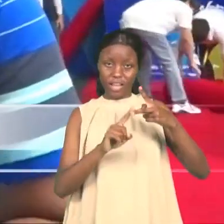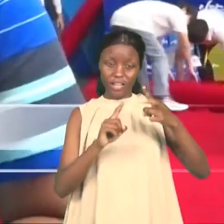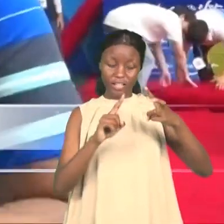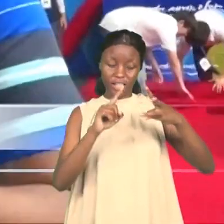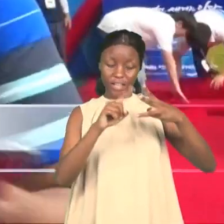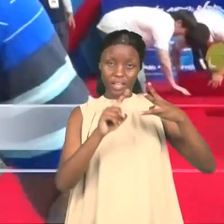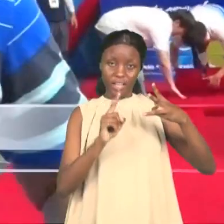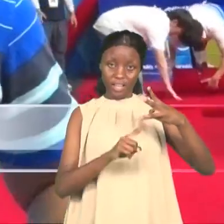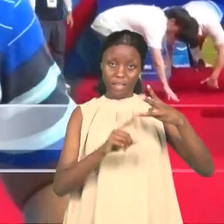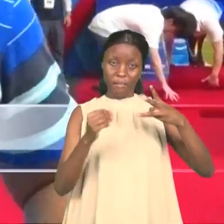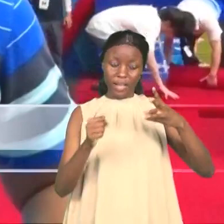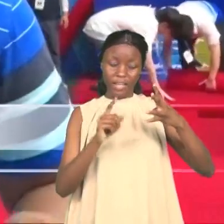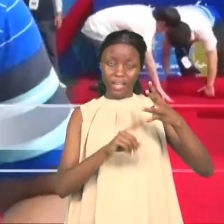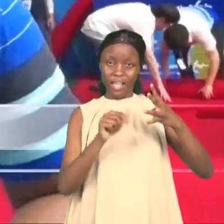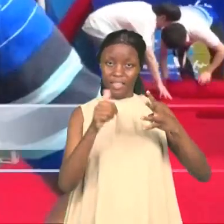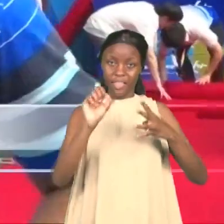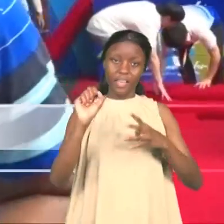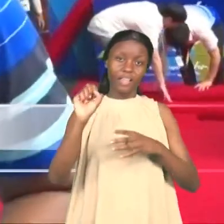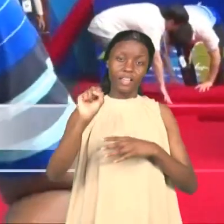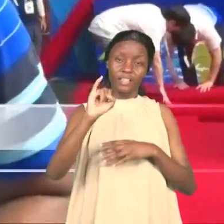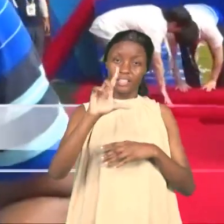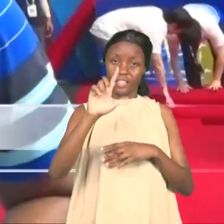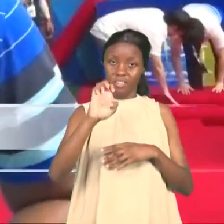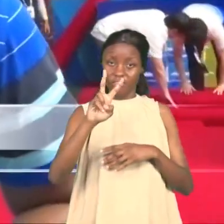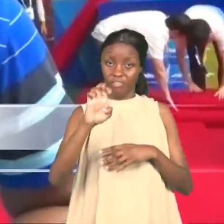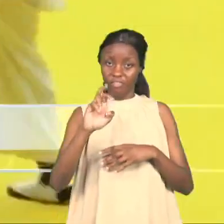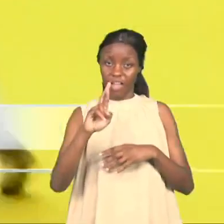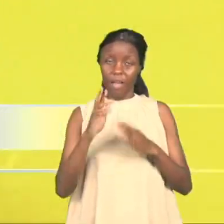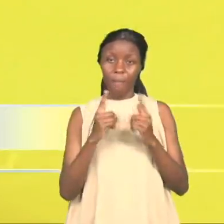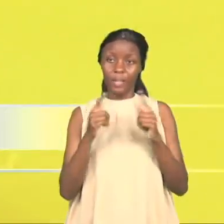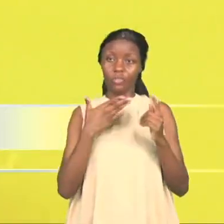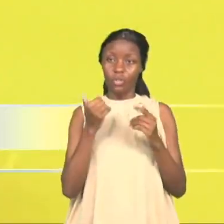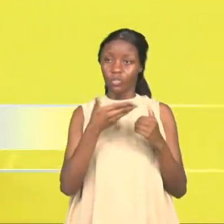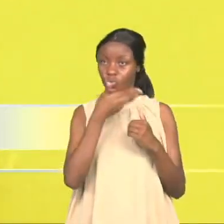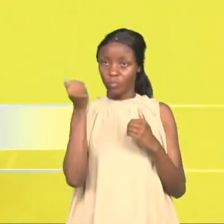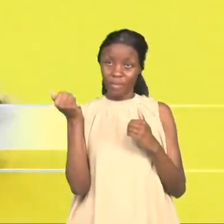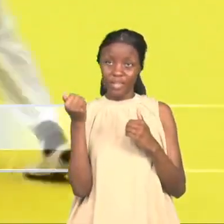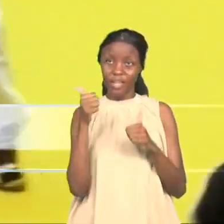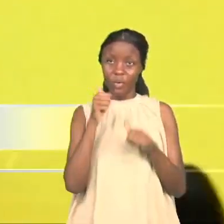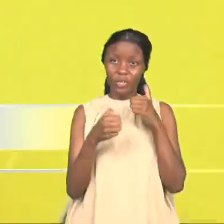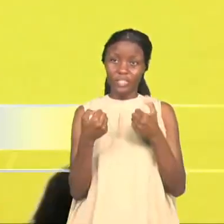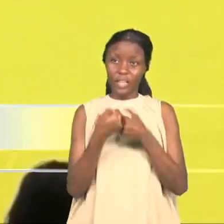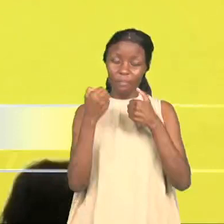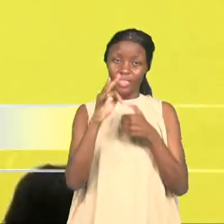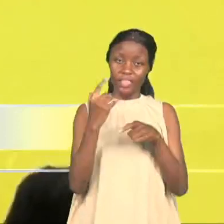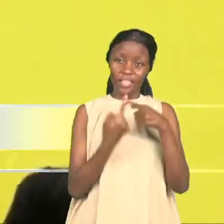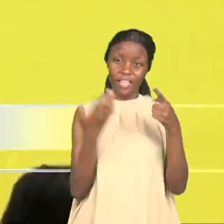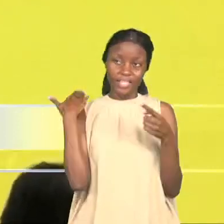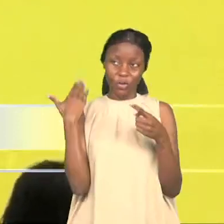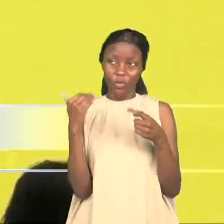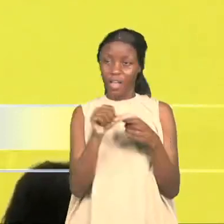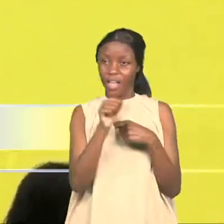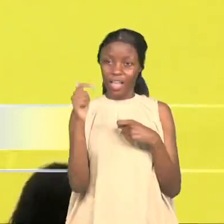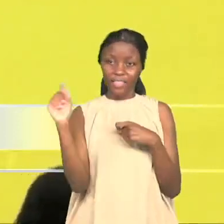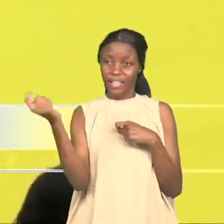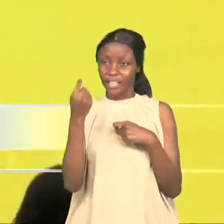za shaba. Wanajaribu angalau kuboresha matokeo ya mwaka 2016, miaka mitatu iliyopita. Tupitie baadhi ya Wakenya, ama ni